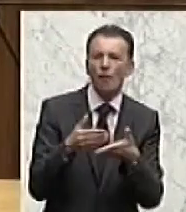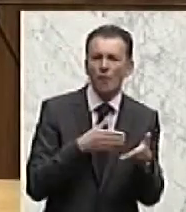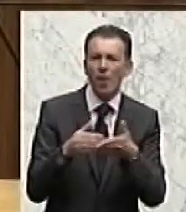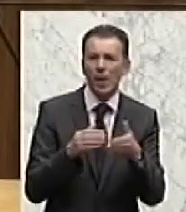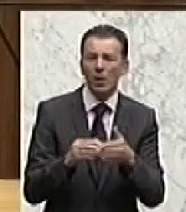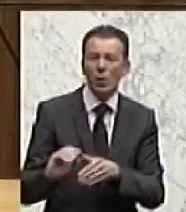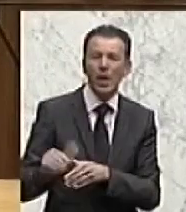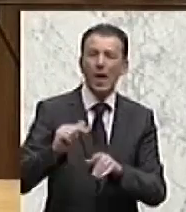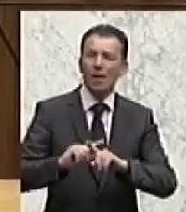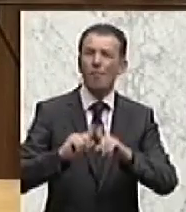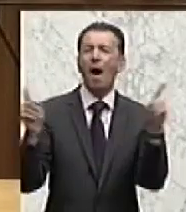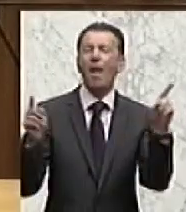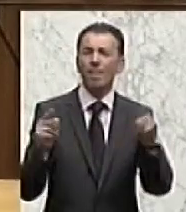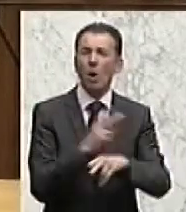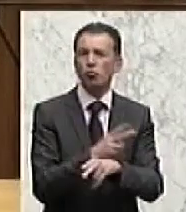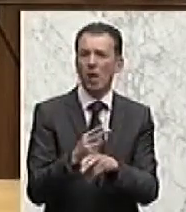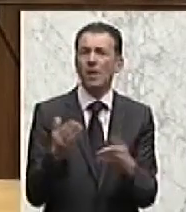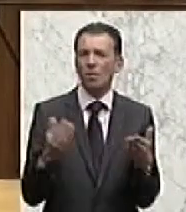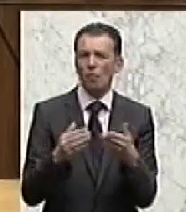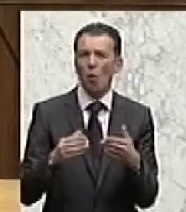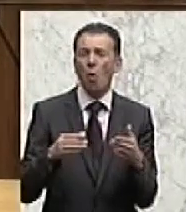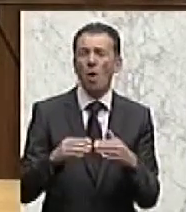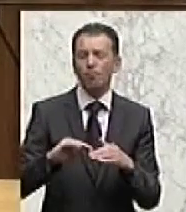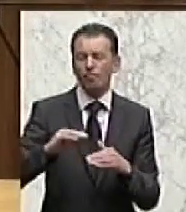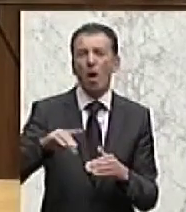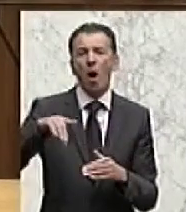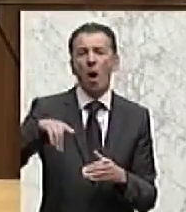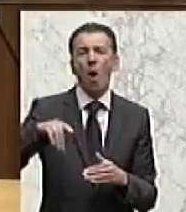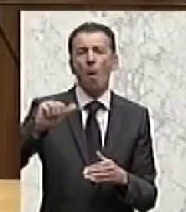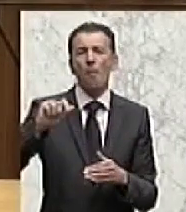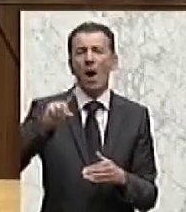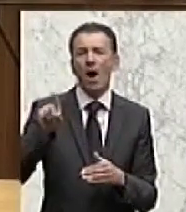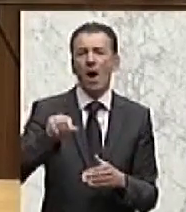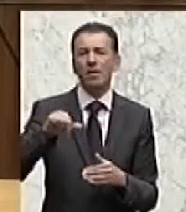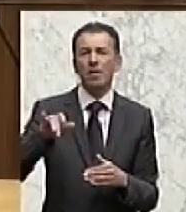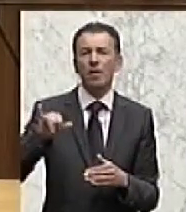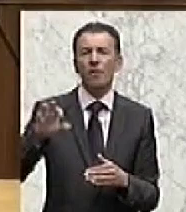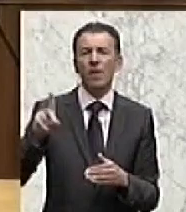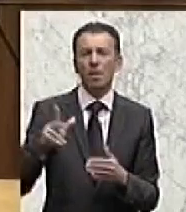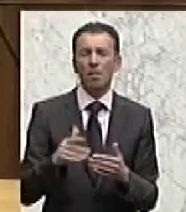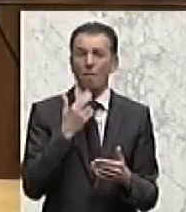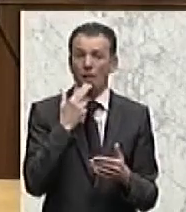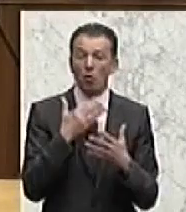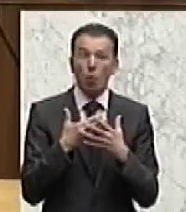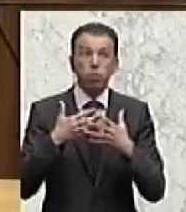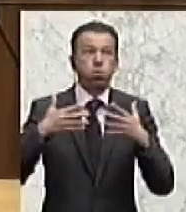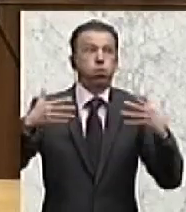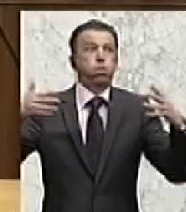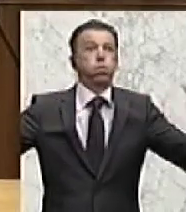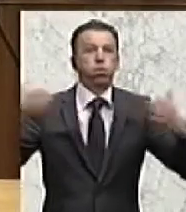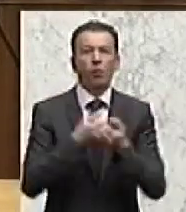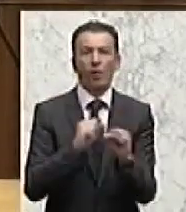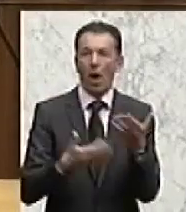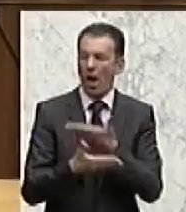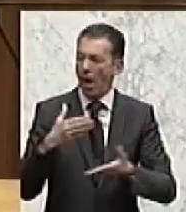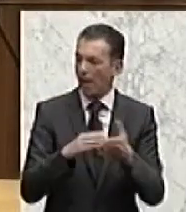vor allem pazifischen Staaten, um hier eine gigantische Freihandelszone zu ermöglichen. Und es ist richtig, dass unsere Standards höher